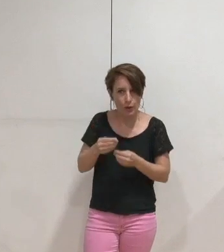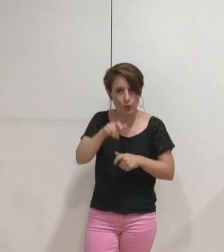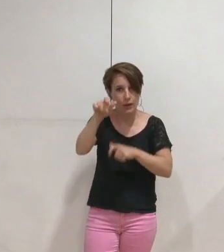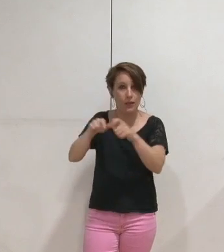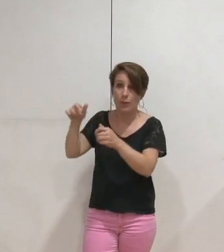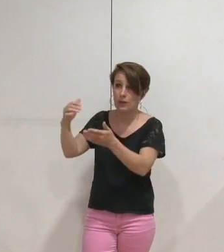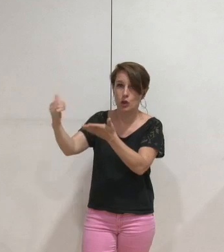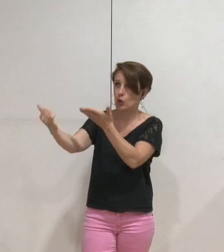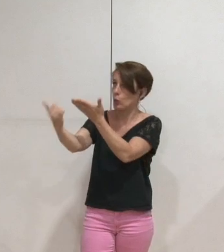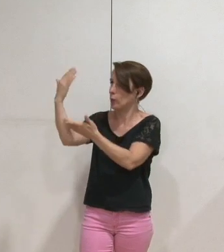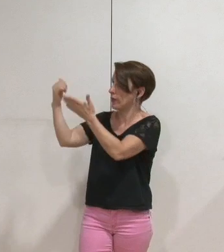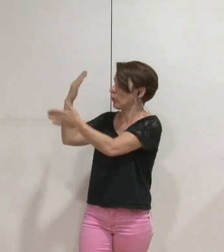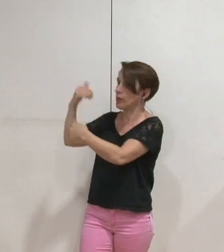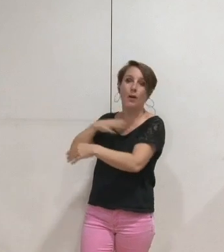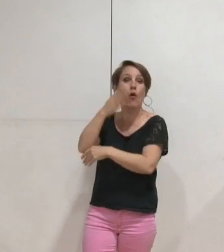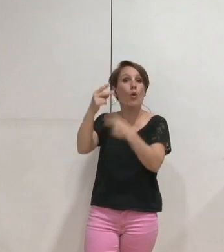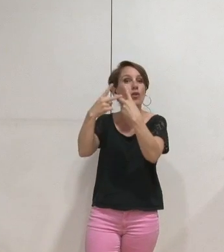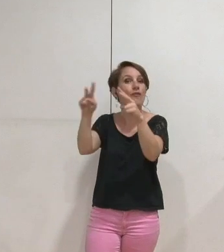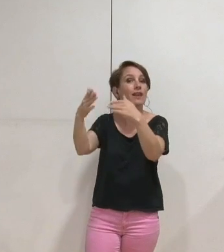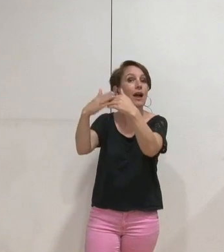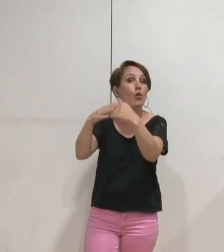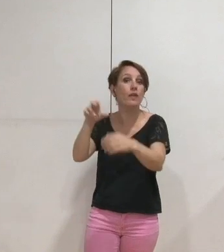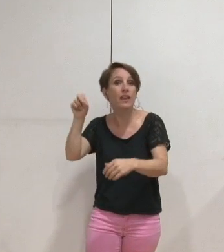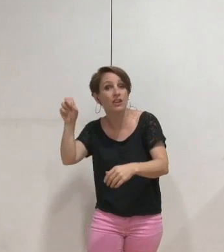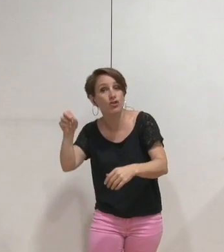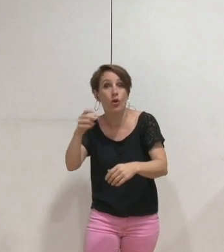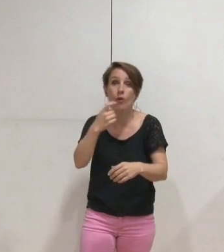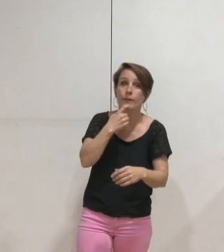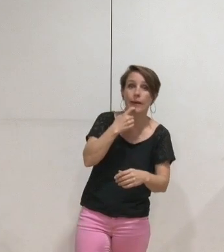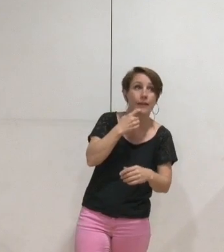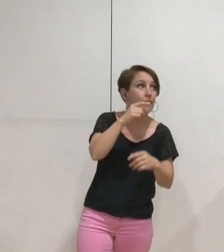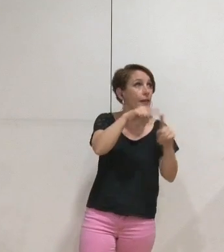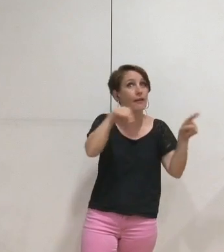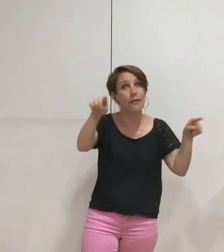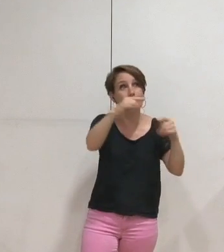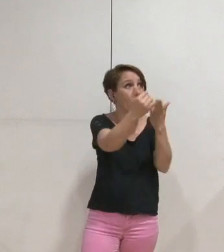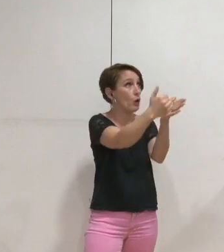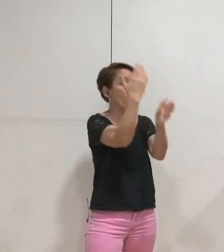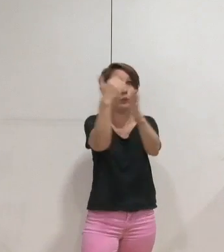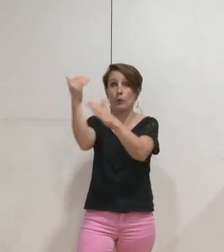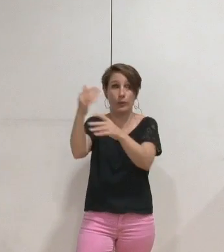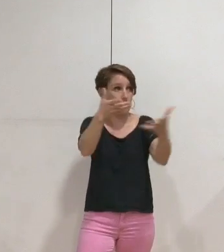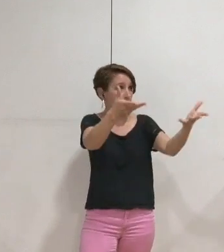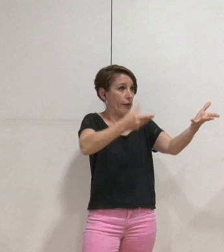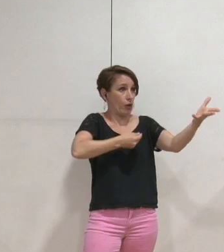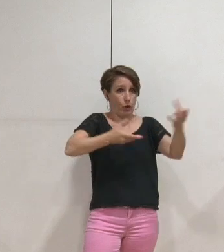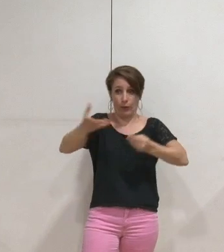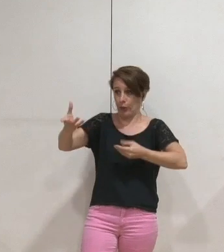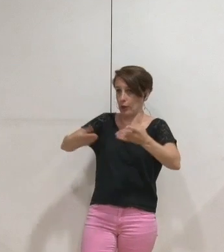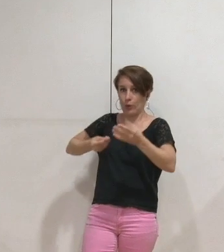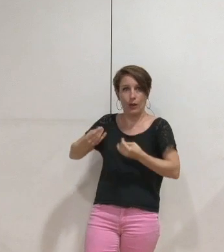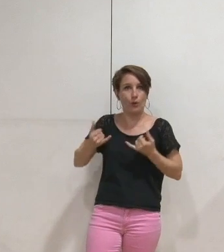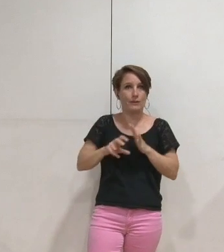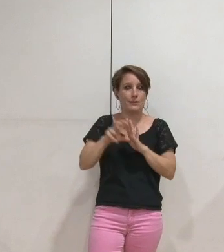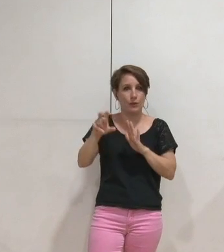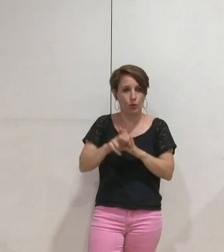des des euh communes limitrophes à la suite de l'évolution des choses au mois d'avril